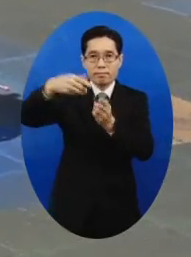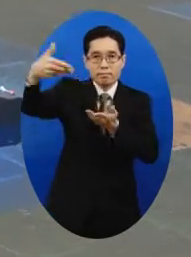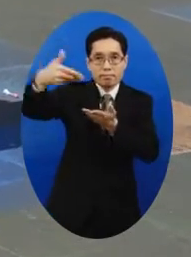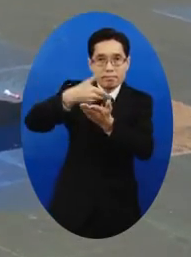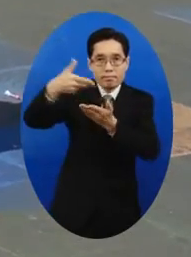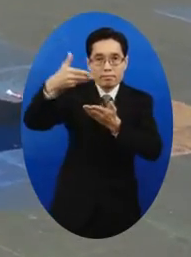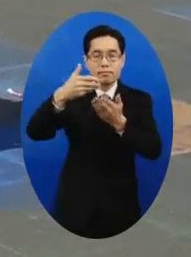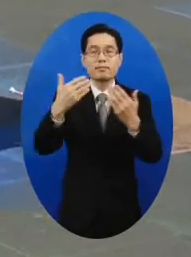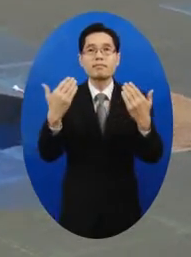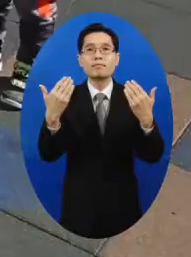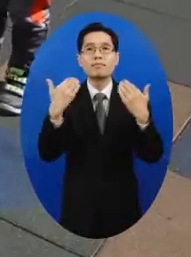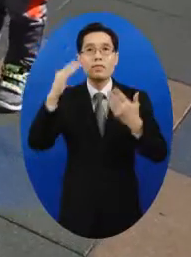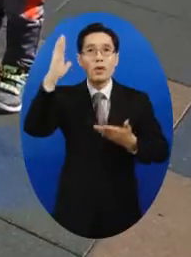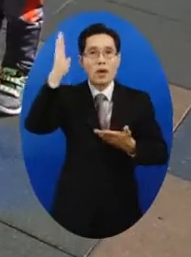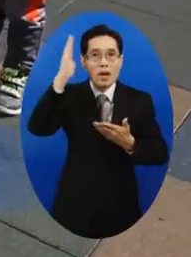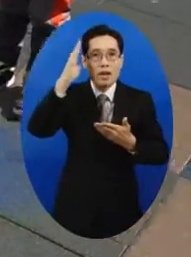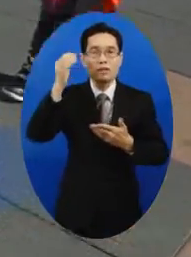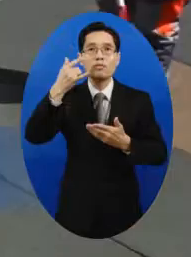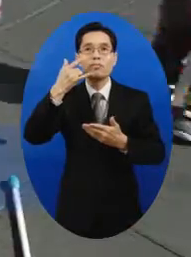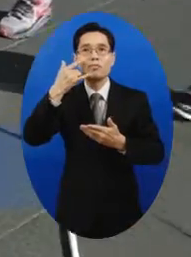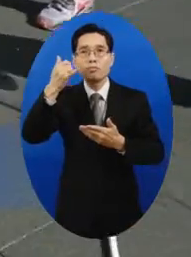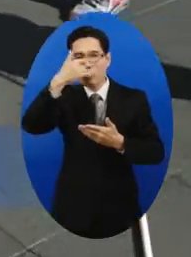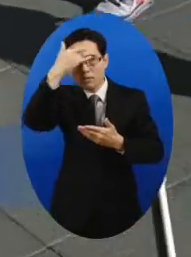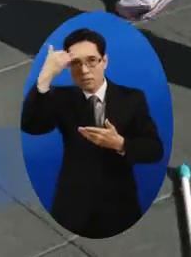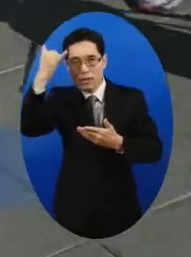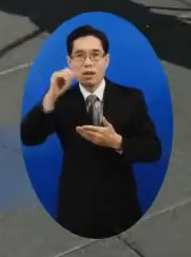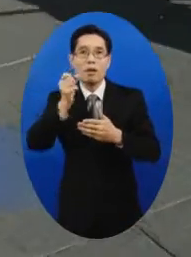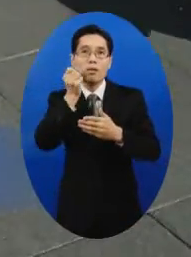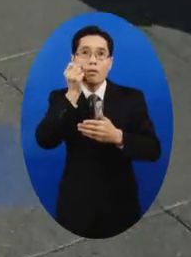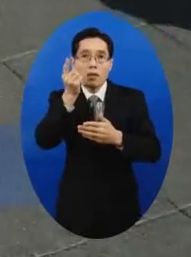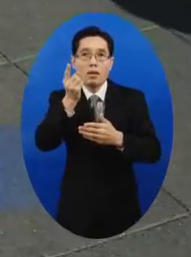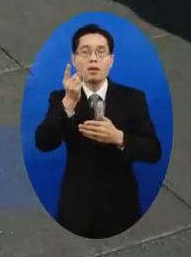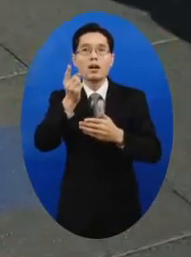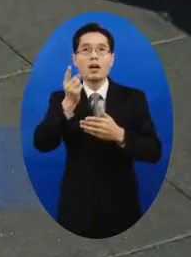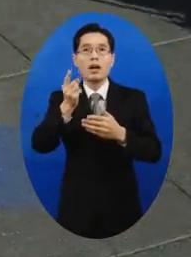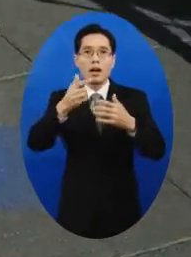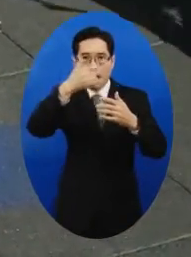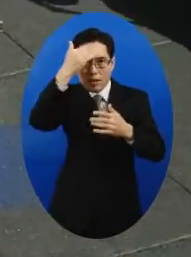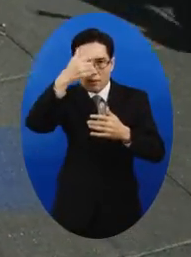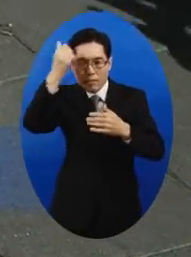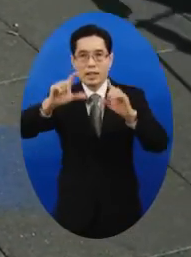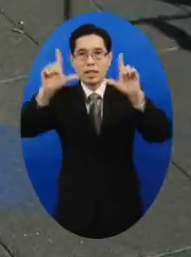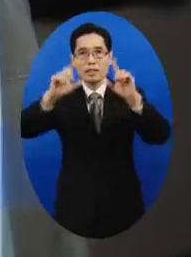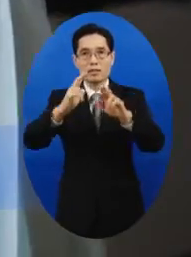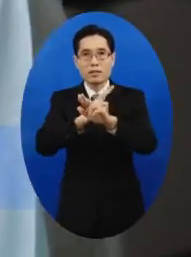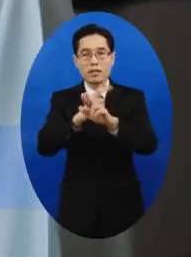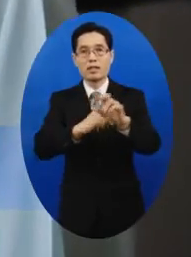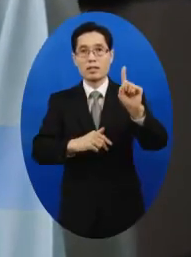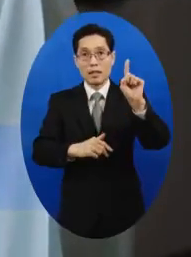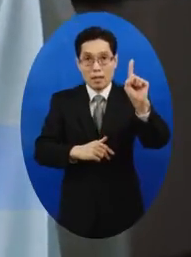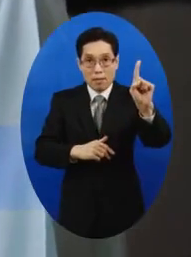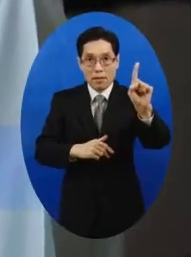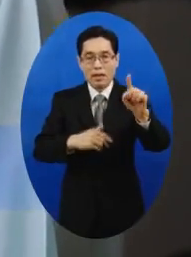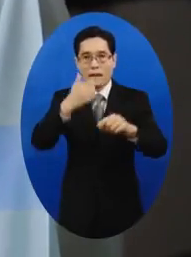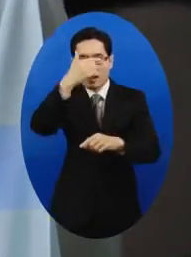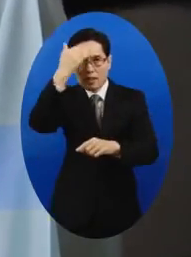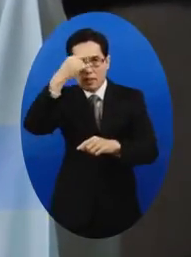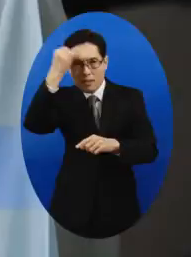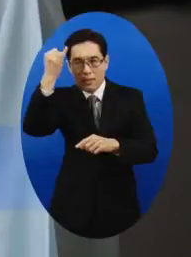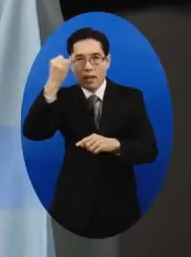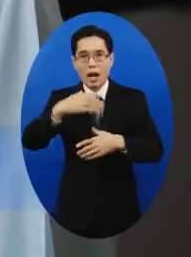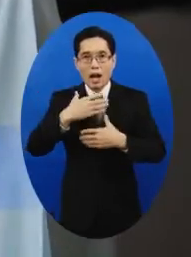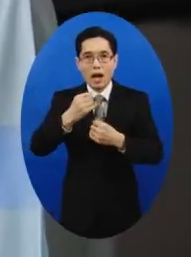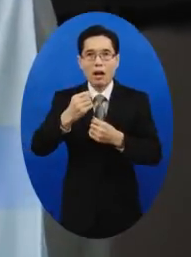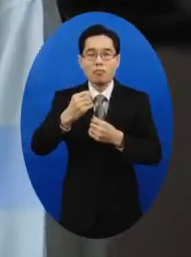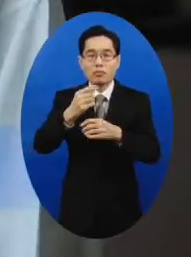각급 학교 학생과 조부모를 대상으로 매월 할매 할배 에 날 행사 일주일에 한번 할머니 할아버지께